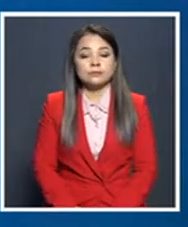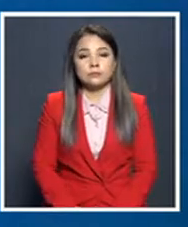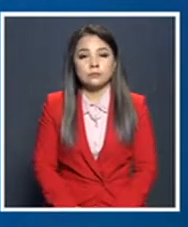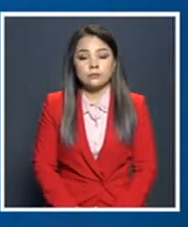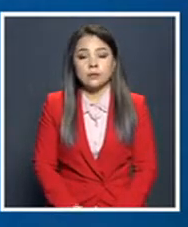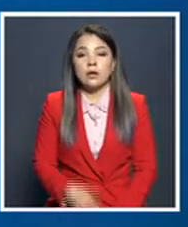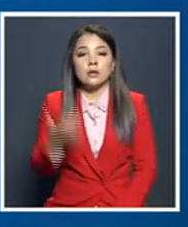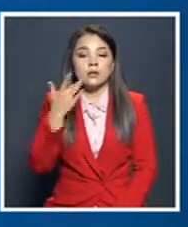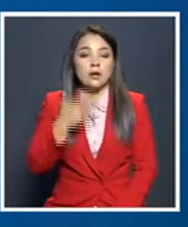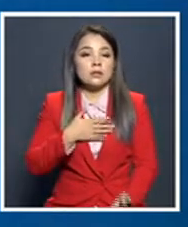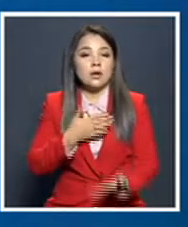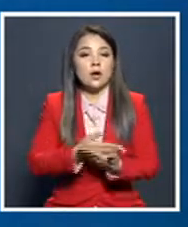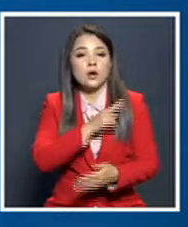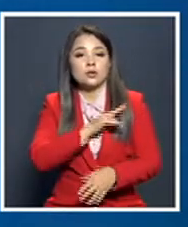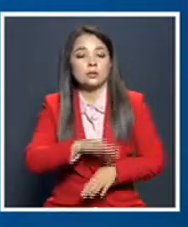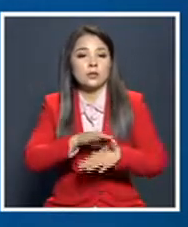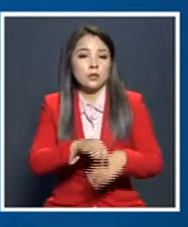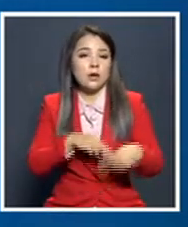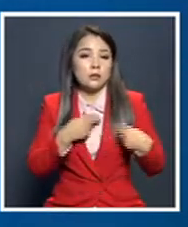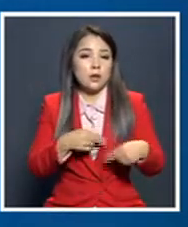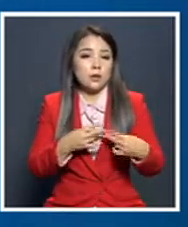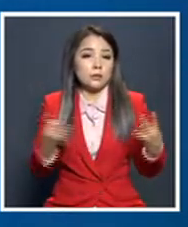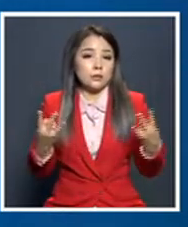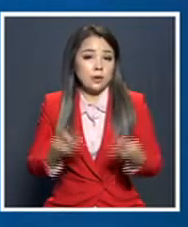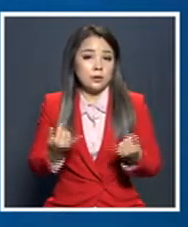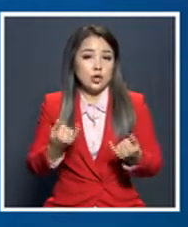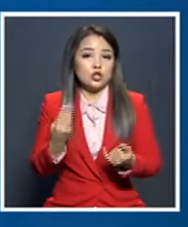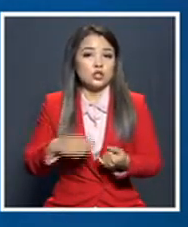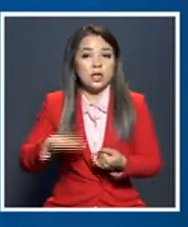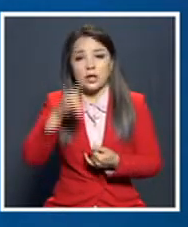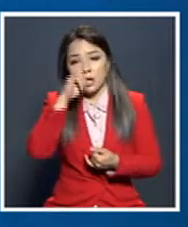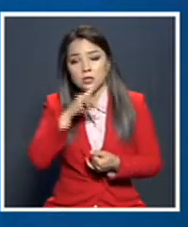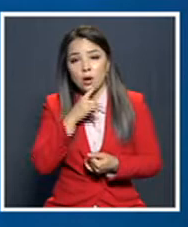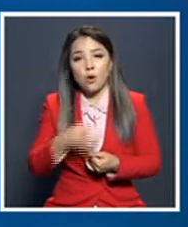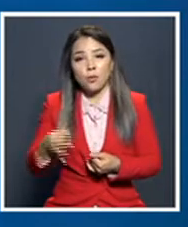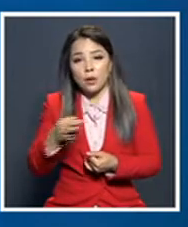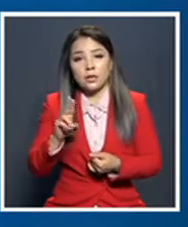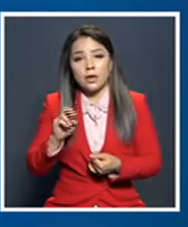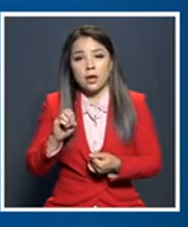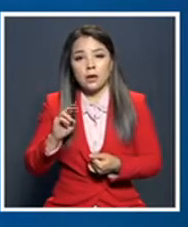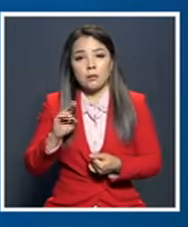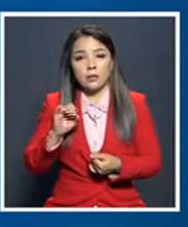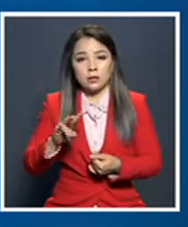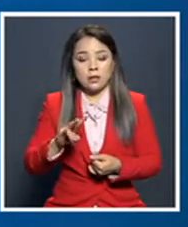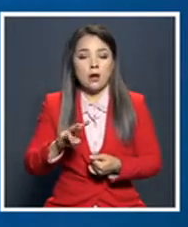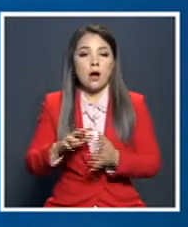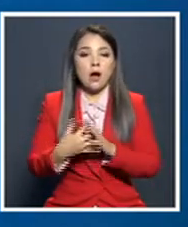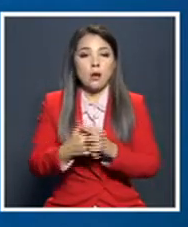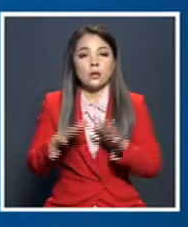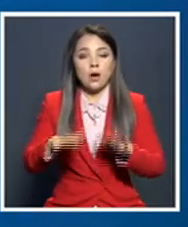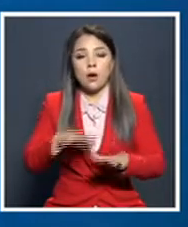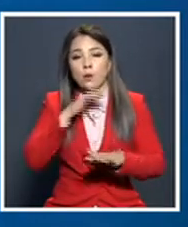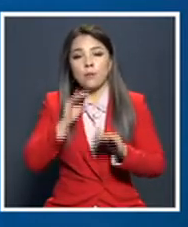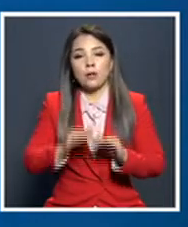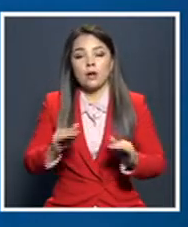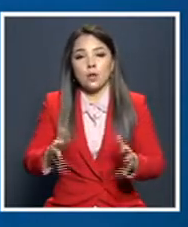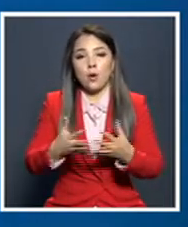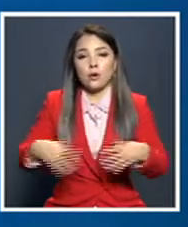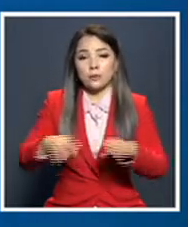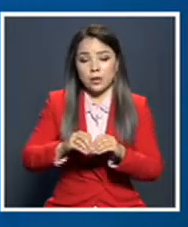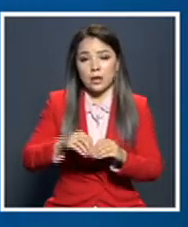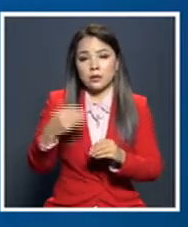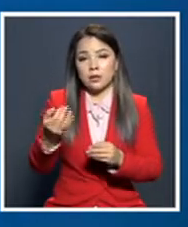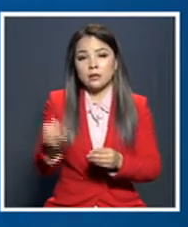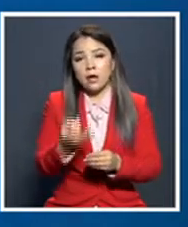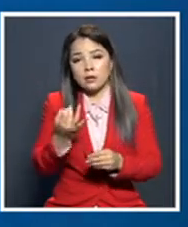Ерінбей еңбек еткеннен артығы егілік жоқ. Шығыс Қазақстанның облысының Екпін ауылында тұратын көп балалы Дастан мен Мәрияштың отбасындағы